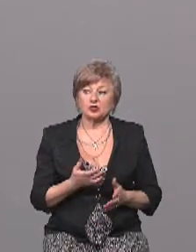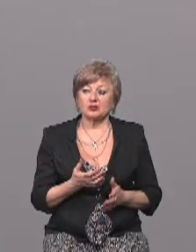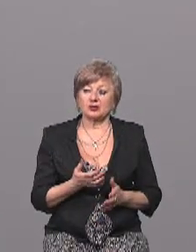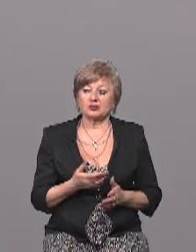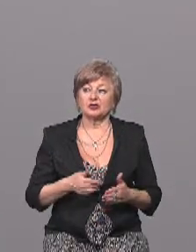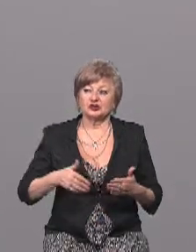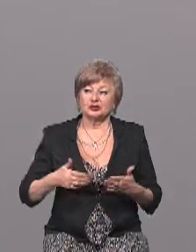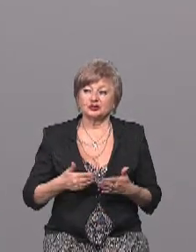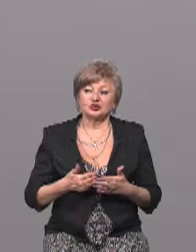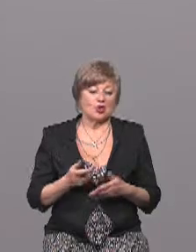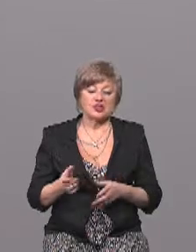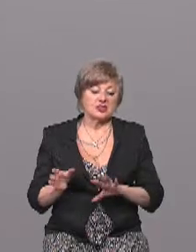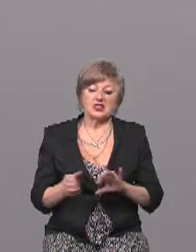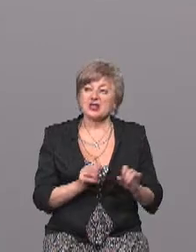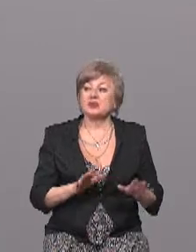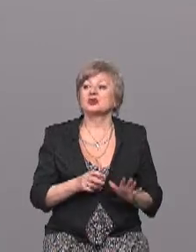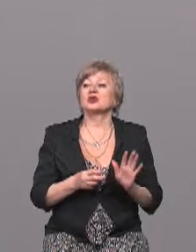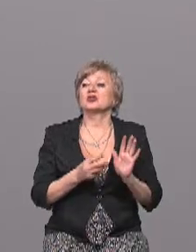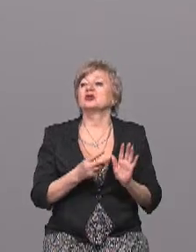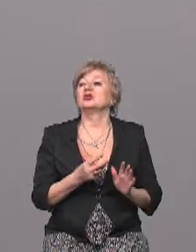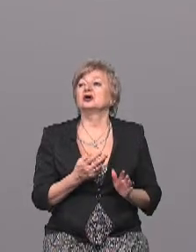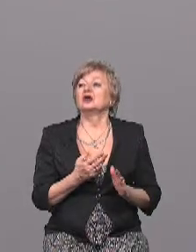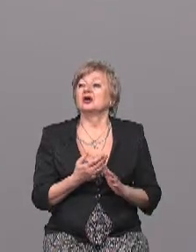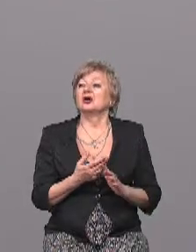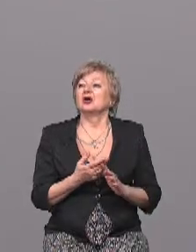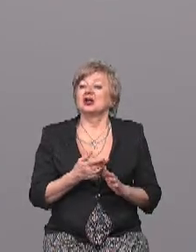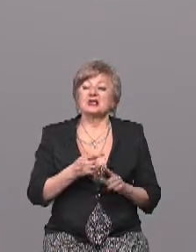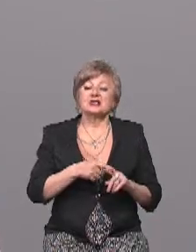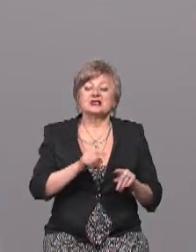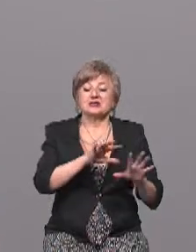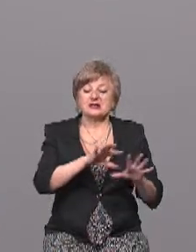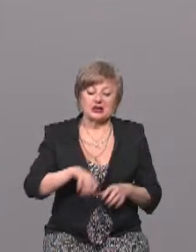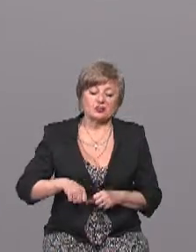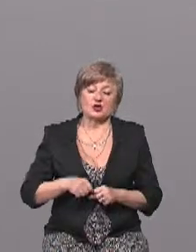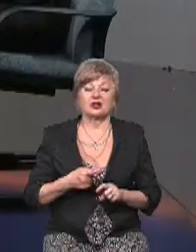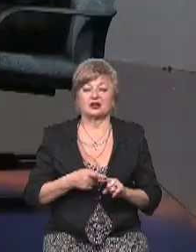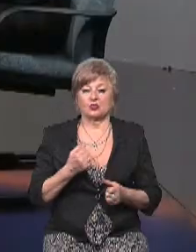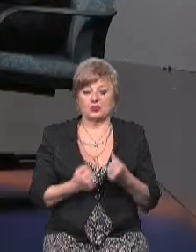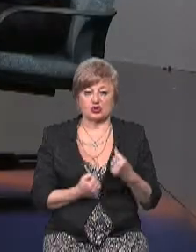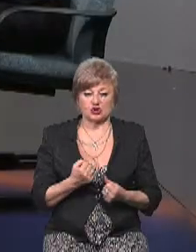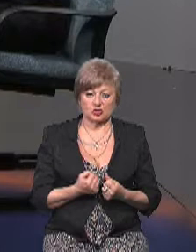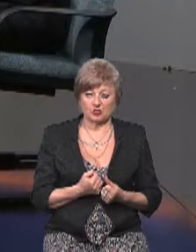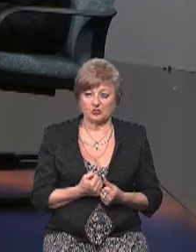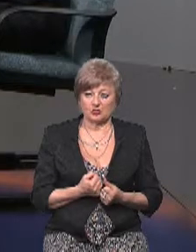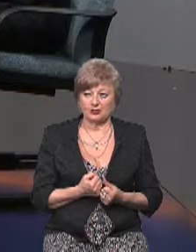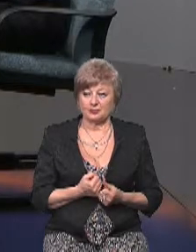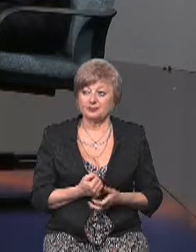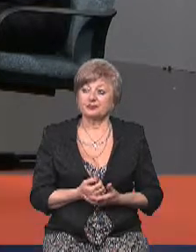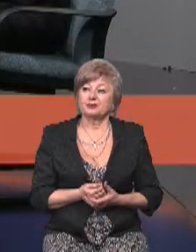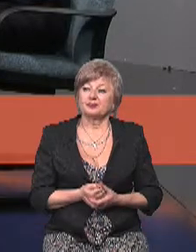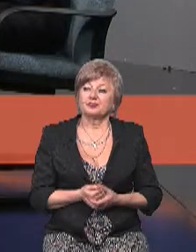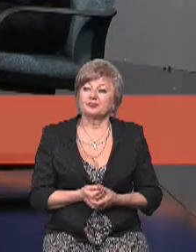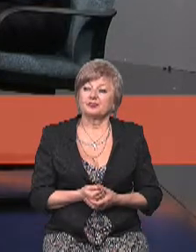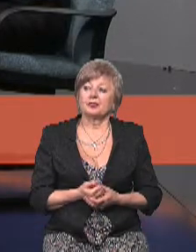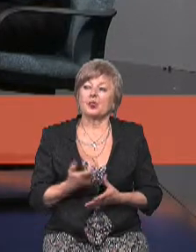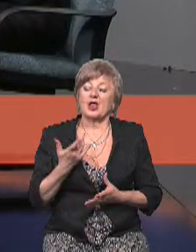за невивезення 170 тисяч гривень штрафу або конфіскація транспортних засобів. Пане Борисе, а